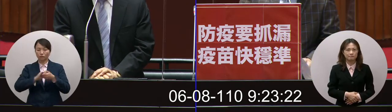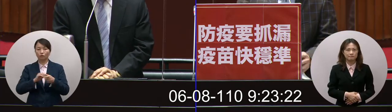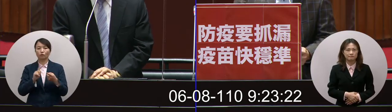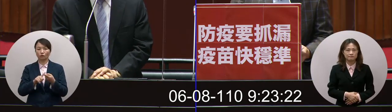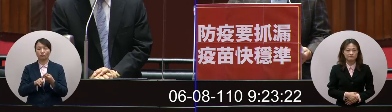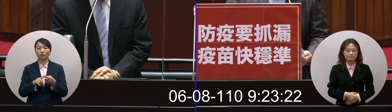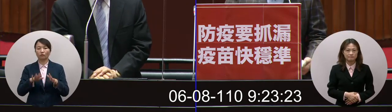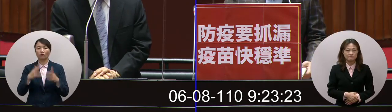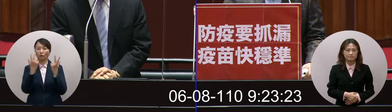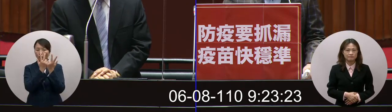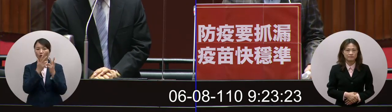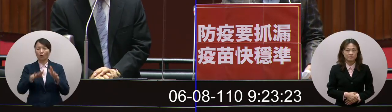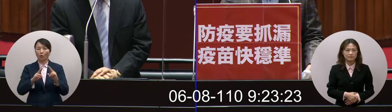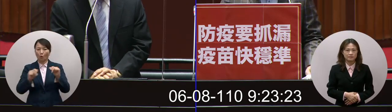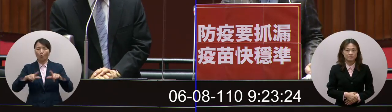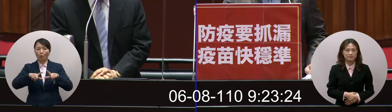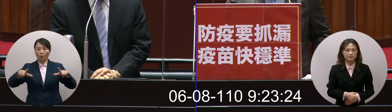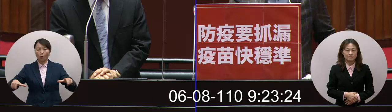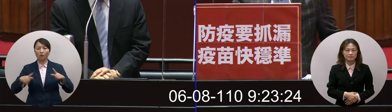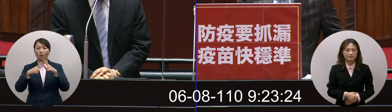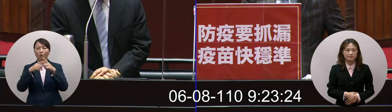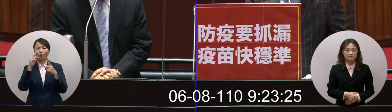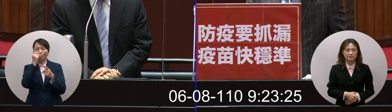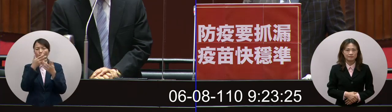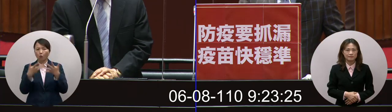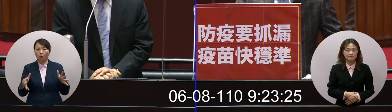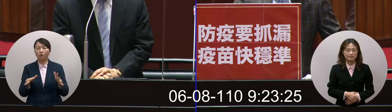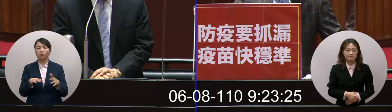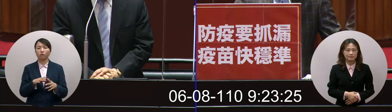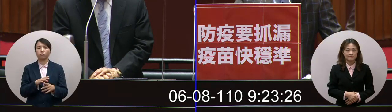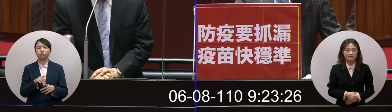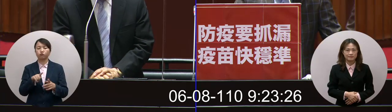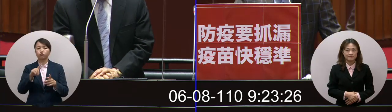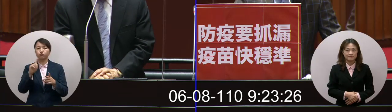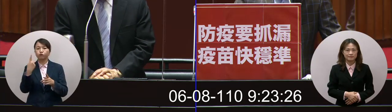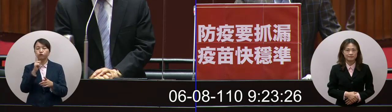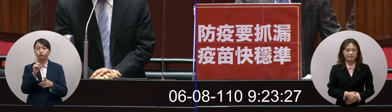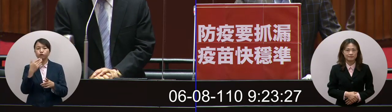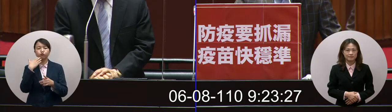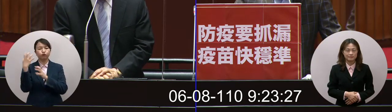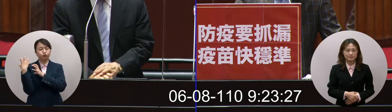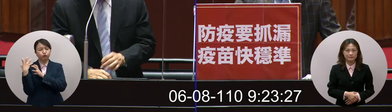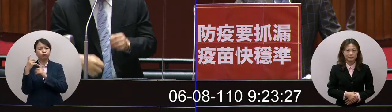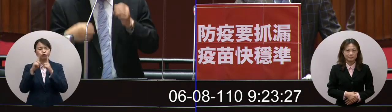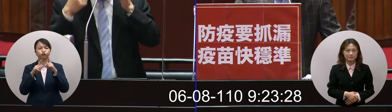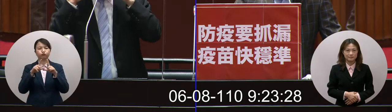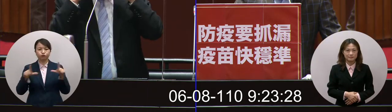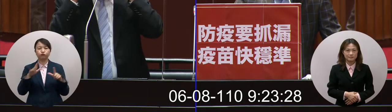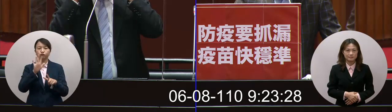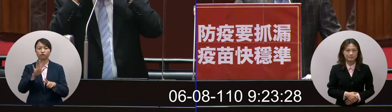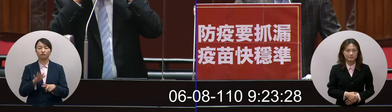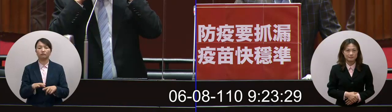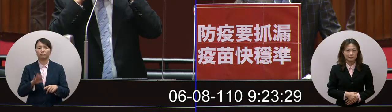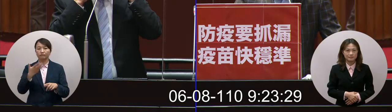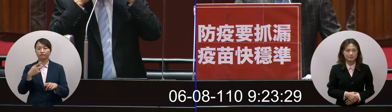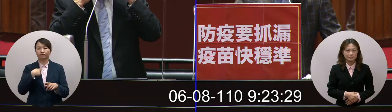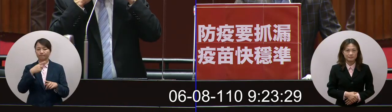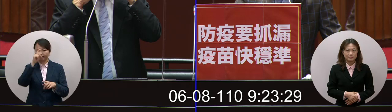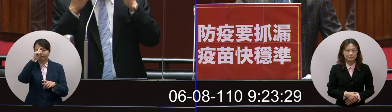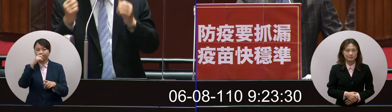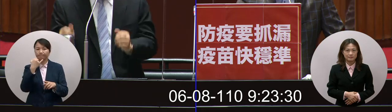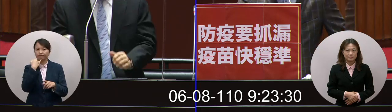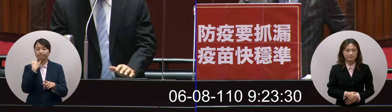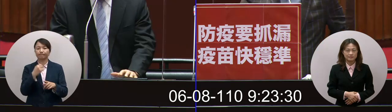对，啊，新北市因为土地宽，人特别多，啊，所以伊个有负担重。但是，阮也足希